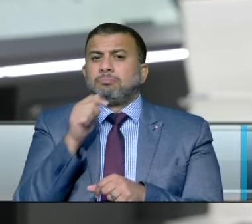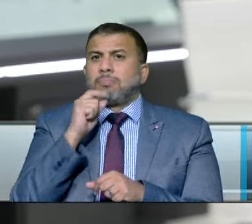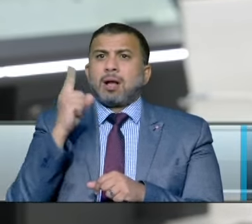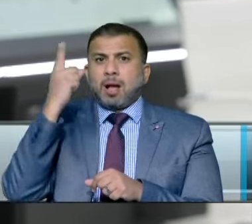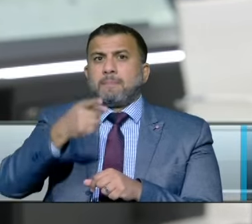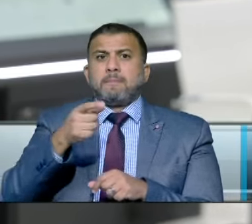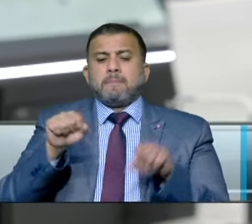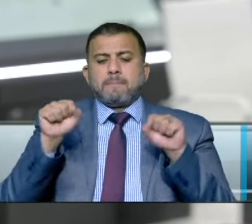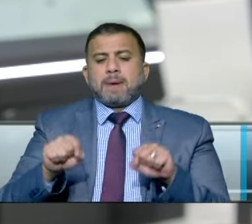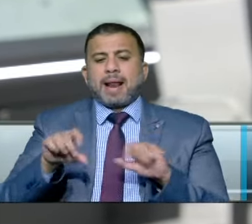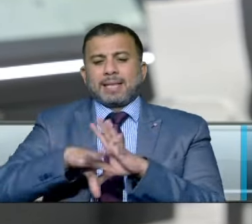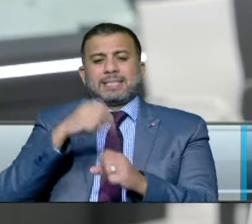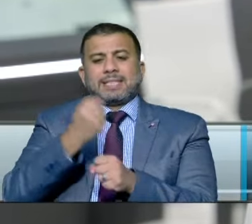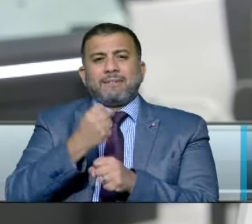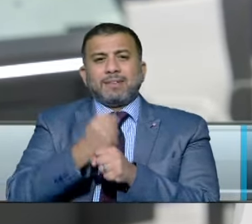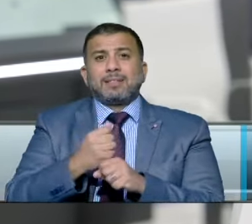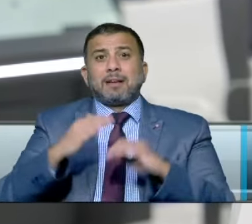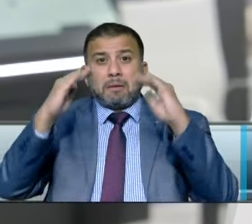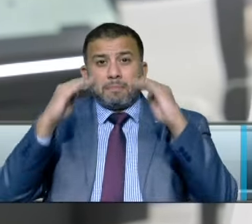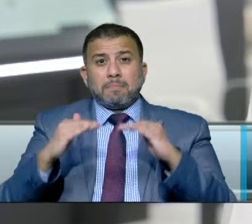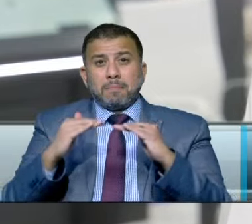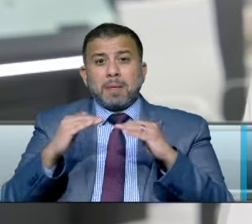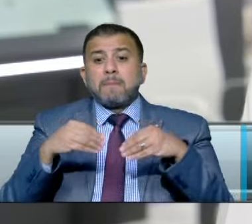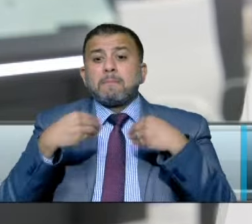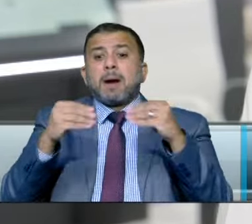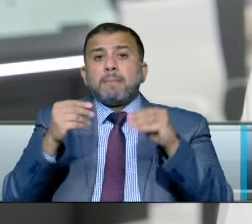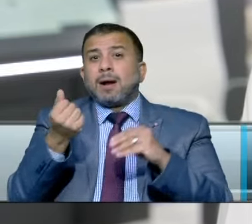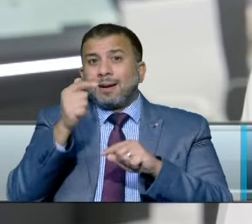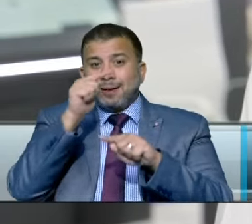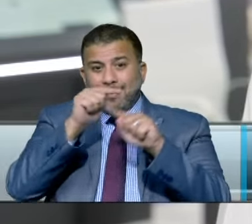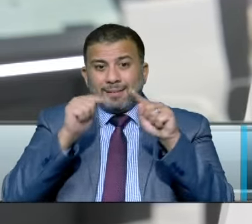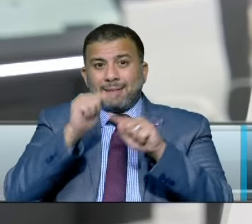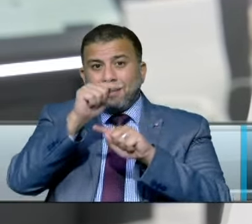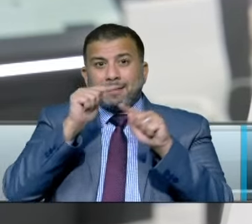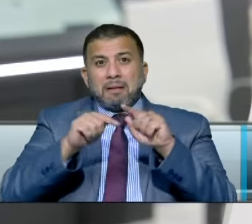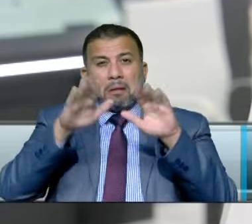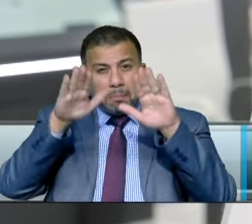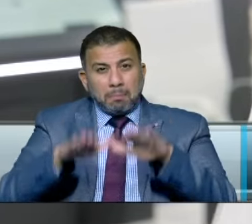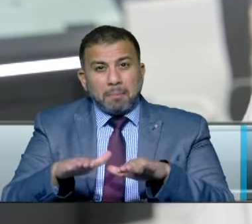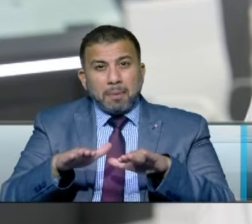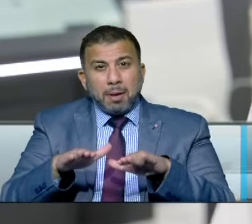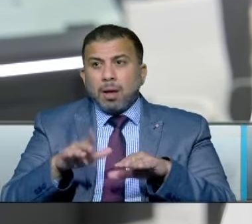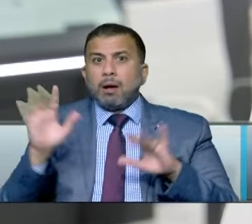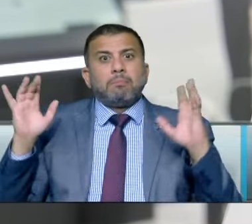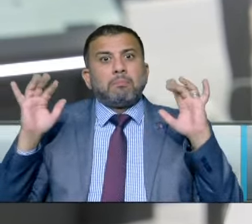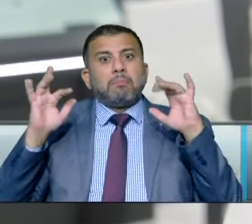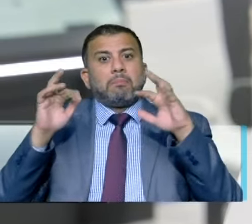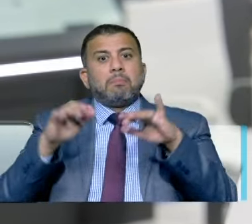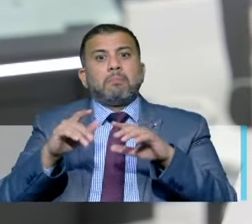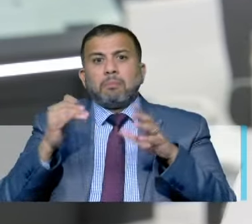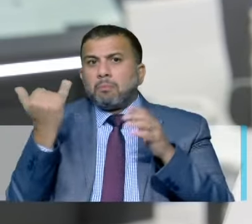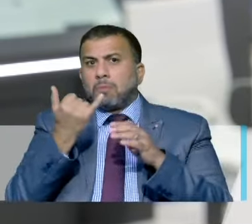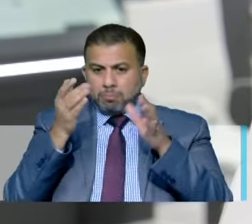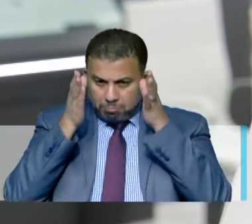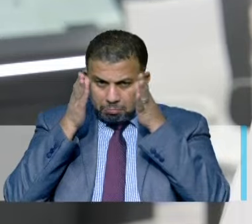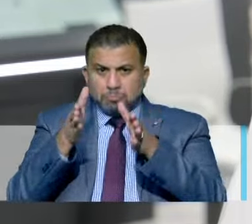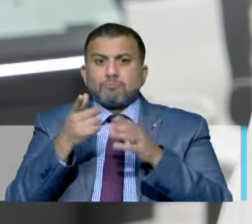القرار من المجلس التنفيذي بتخفيض رسوم البيع والشراء، إقبال من جميع المهتمين